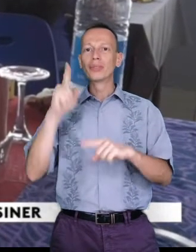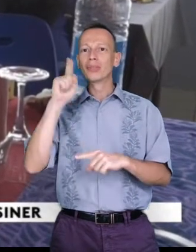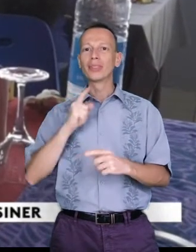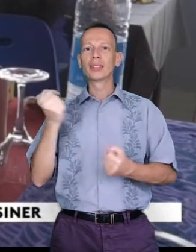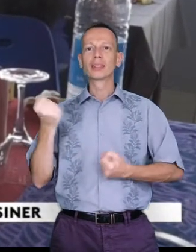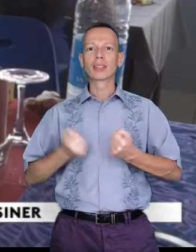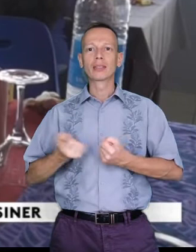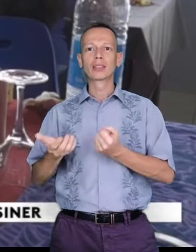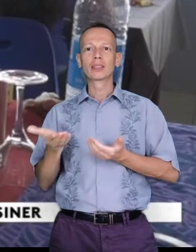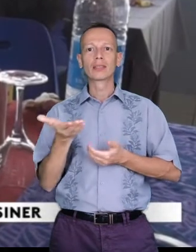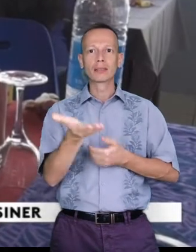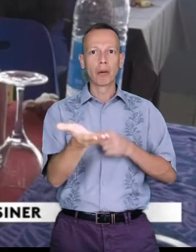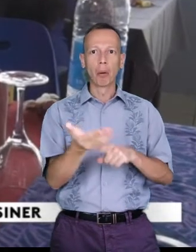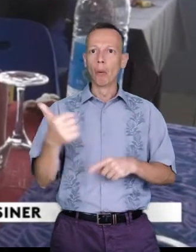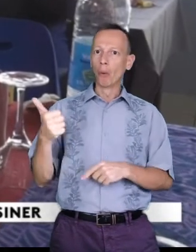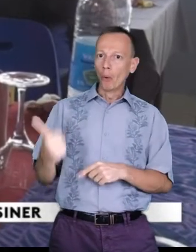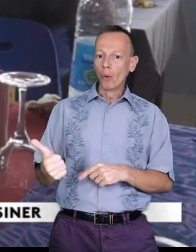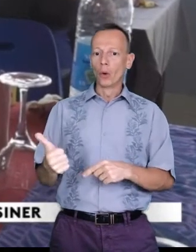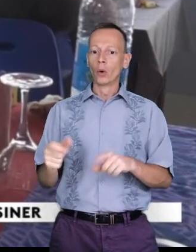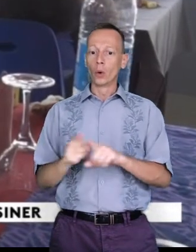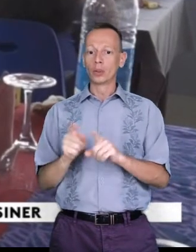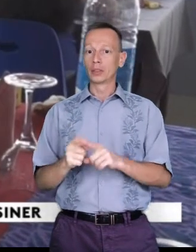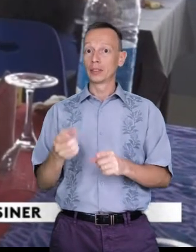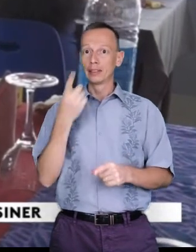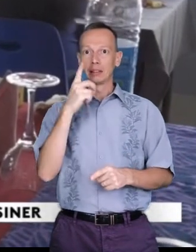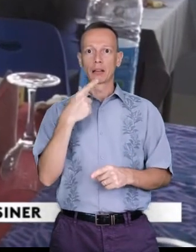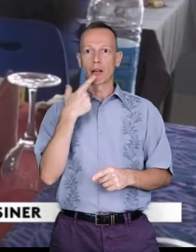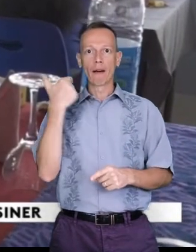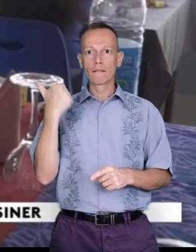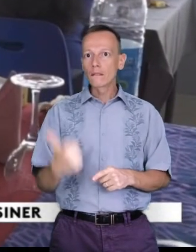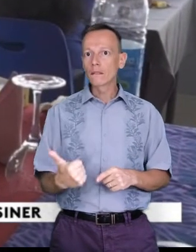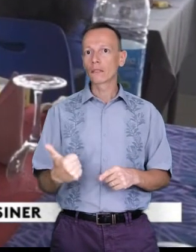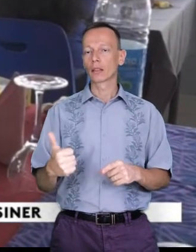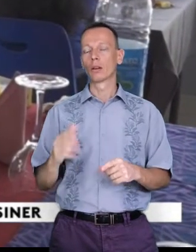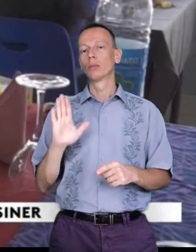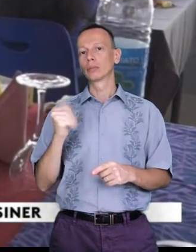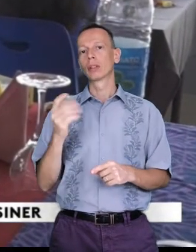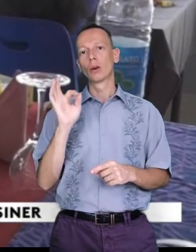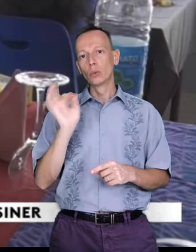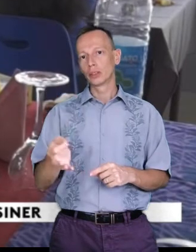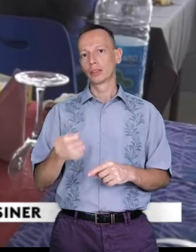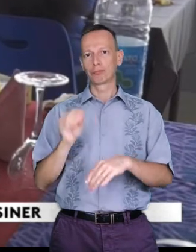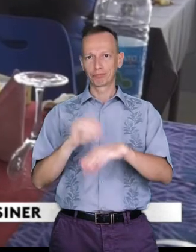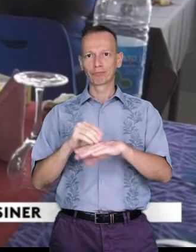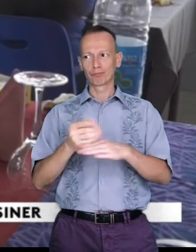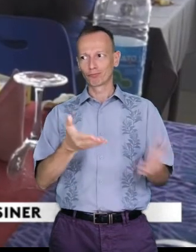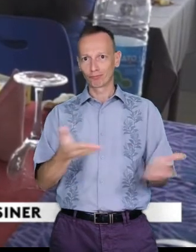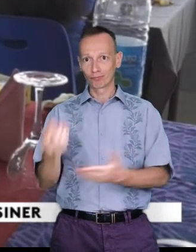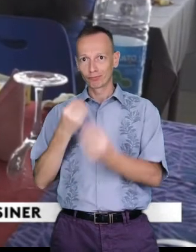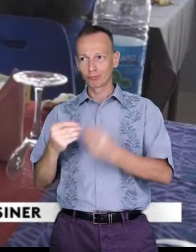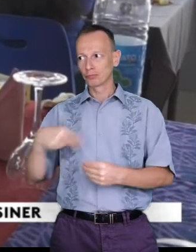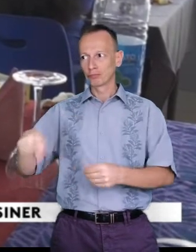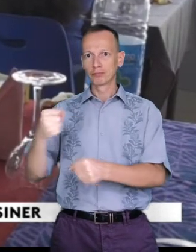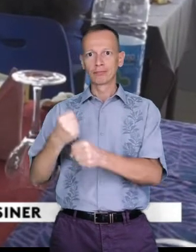au service sont vraiment très chouettes. Voilà, et puis le dessert était trop bon, donc oui, évidemment on recommande et